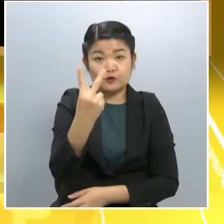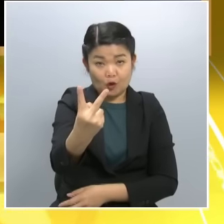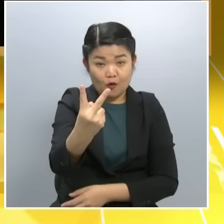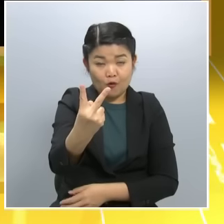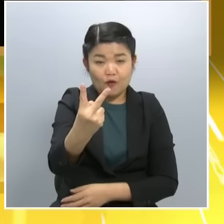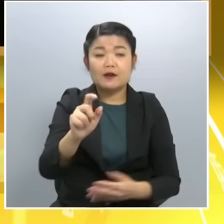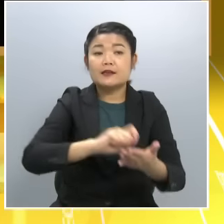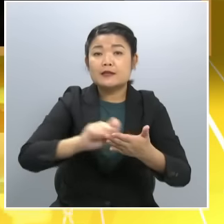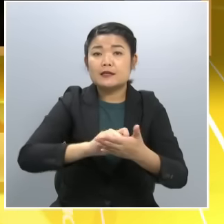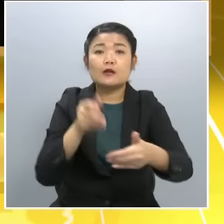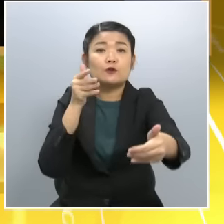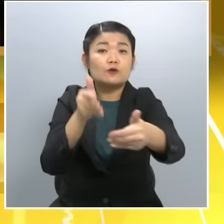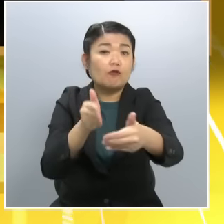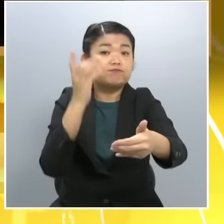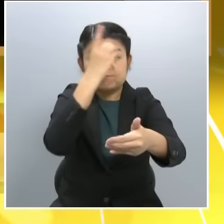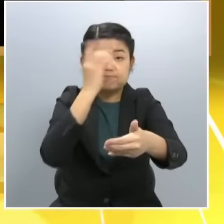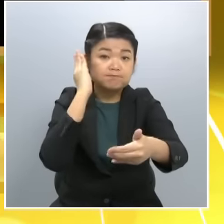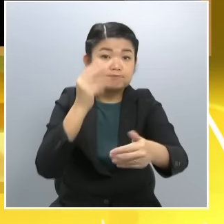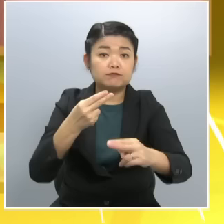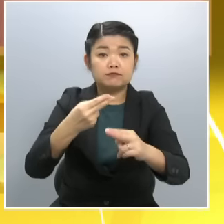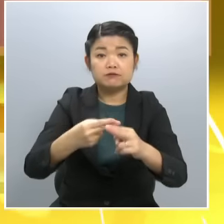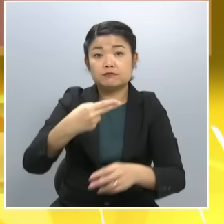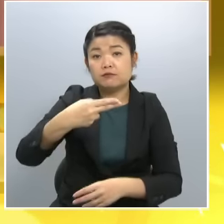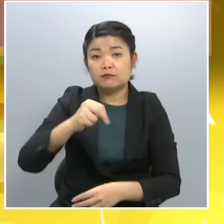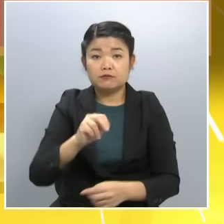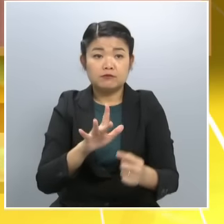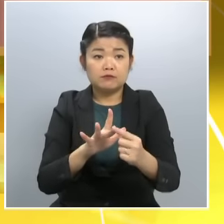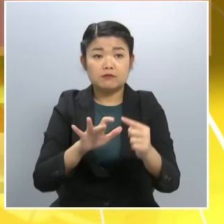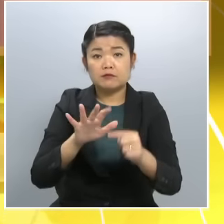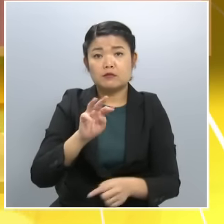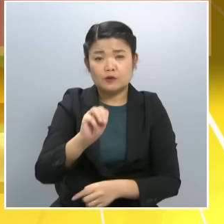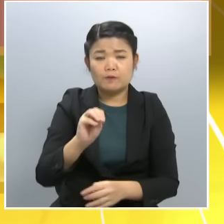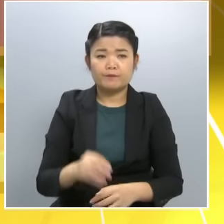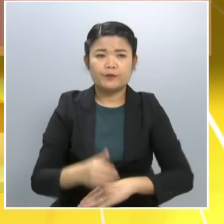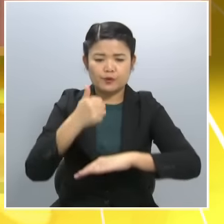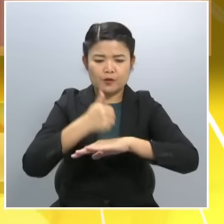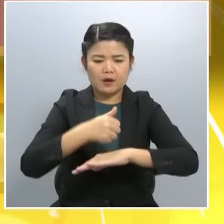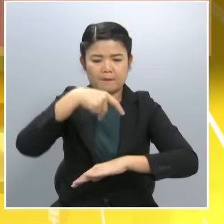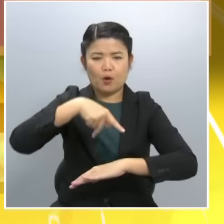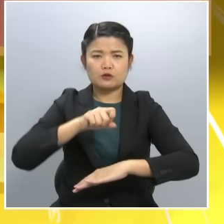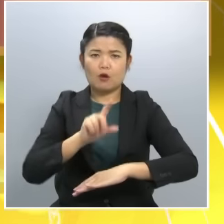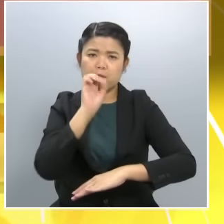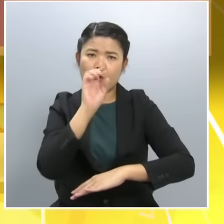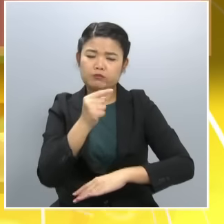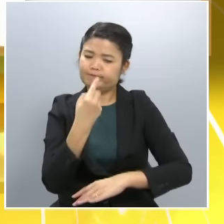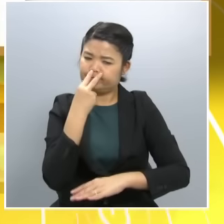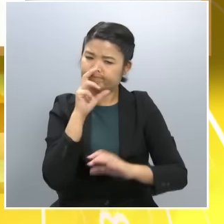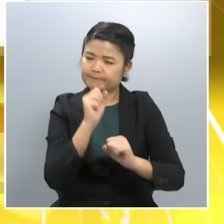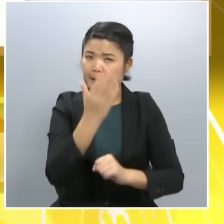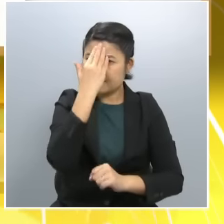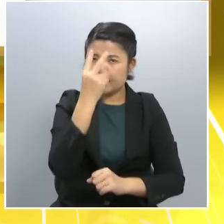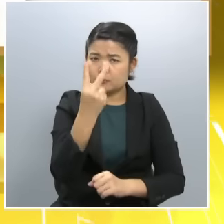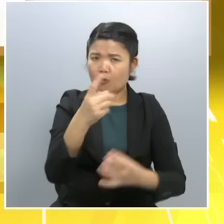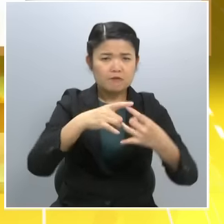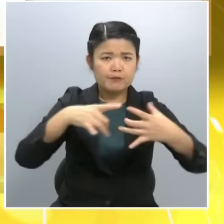เขียนถึงคุณหนุ่มกัญชัยเนี่ยค่ะท่านพระอมวยการพ.ศบอกส่วนตัวไม่ค่อยเหมาะนะคือเอกสารหน้า 2เนี่ยไม่ค่อย